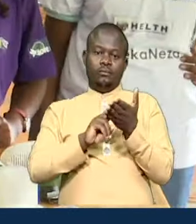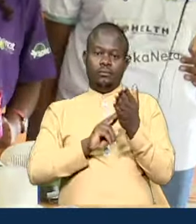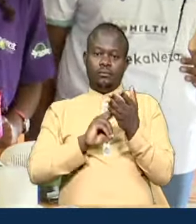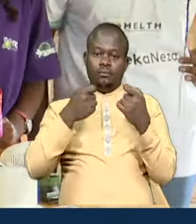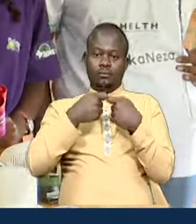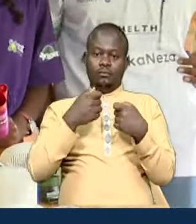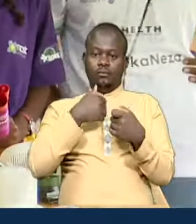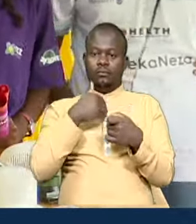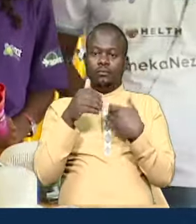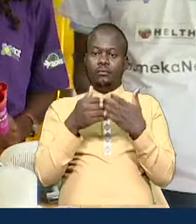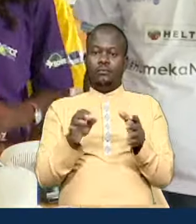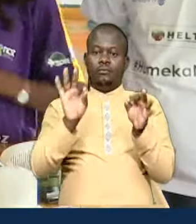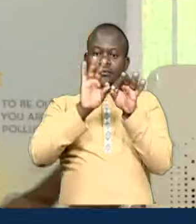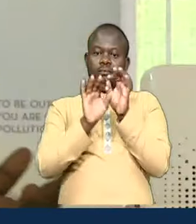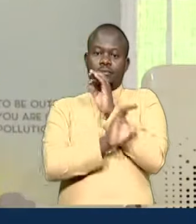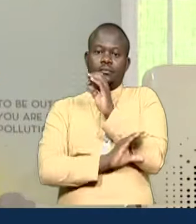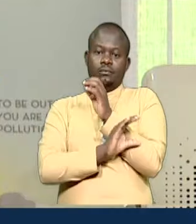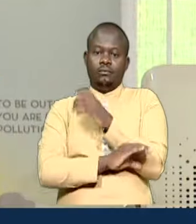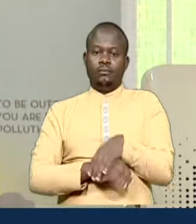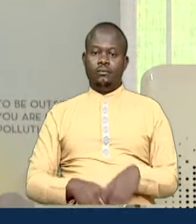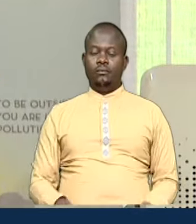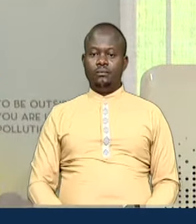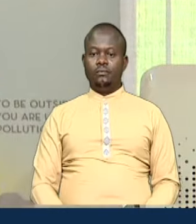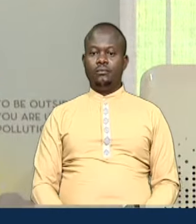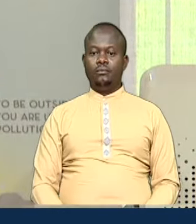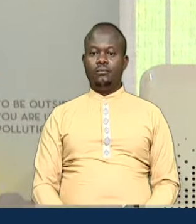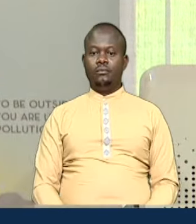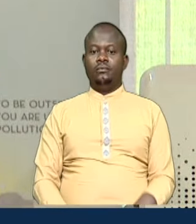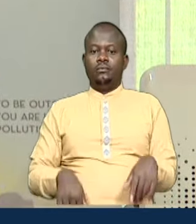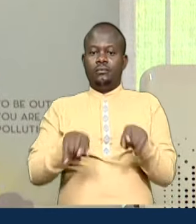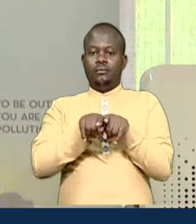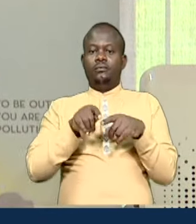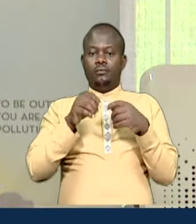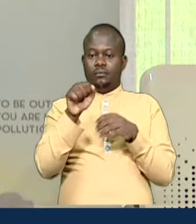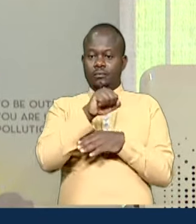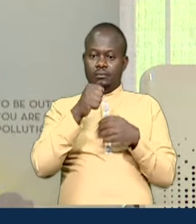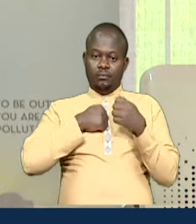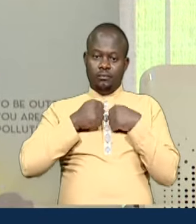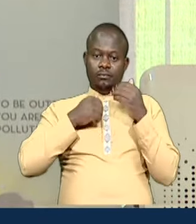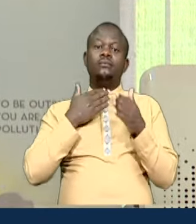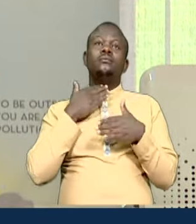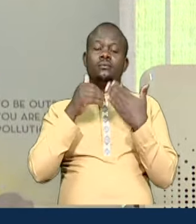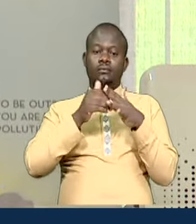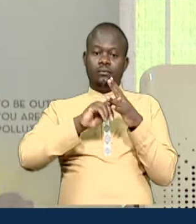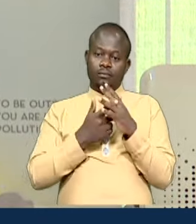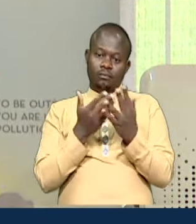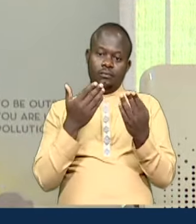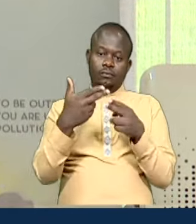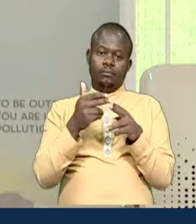amashanyarazi bifitiye akamaro igihugu. Nk'imodoka u Rwanda rushaka gutangiraho zigera kuri